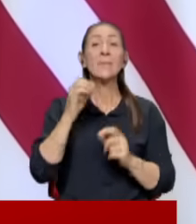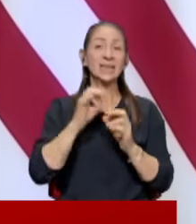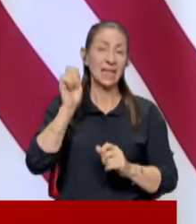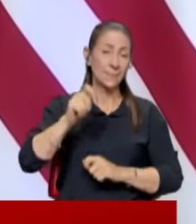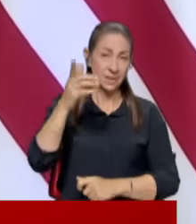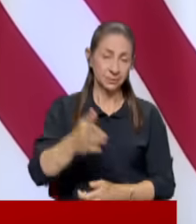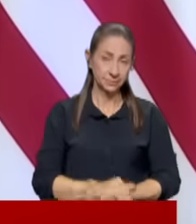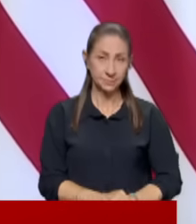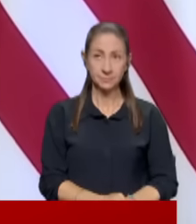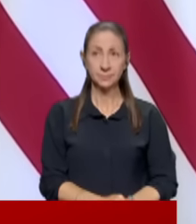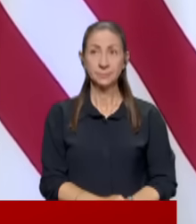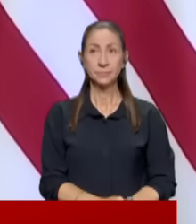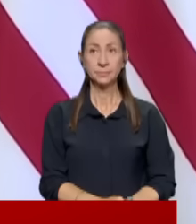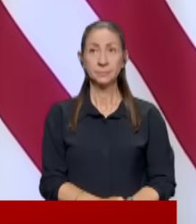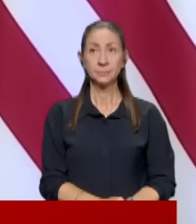yaptı.